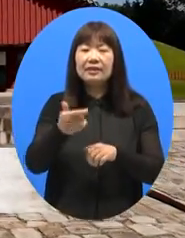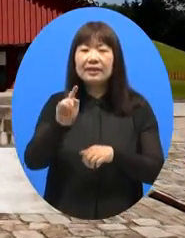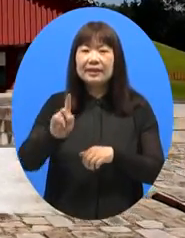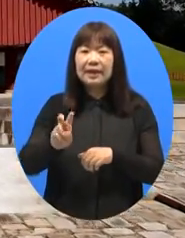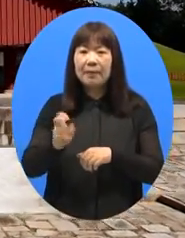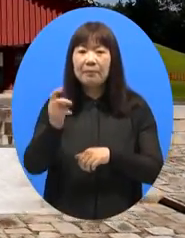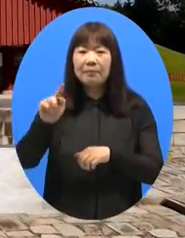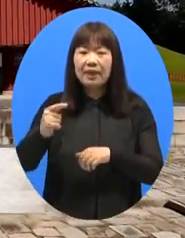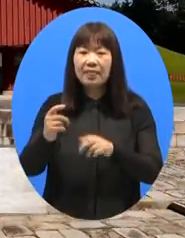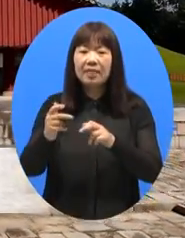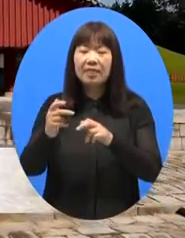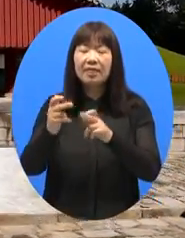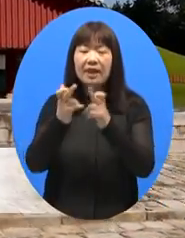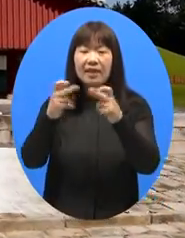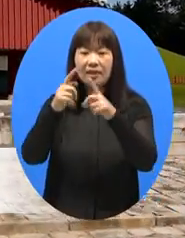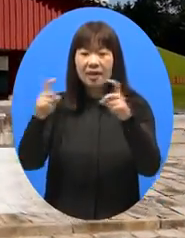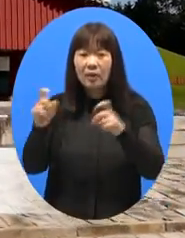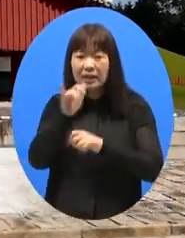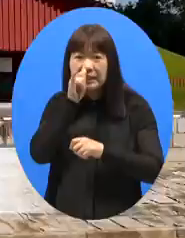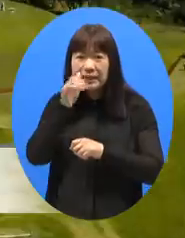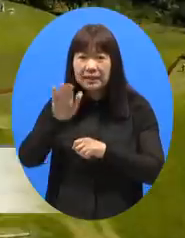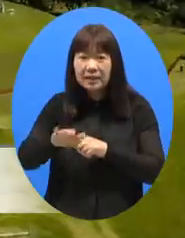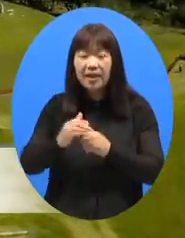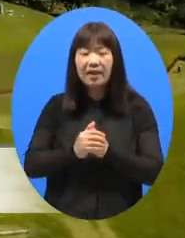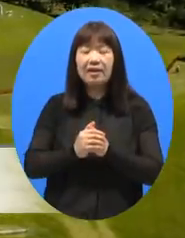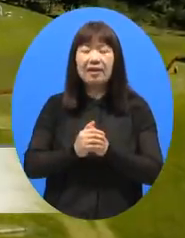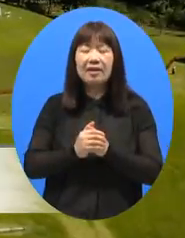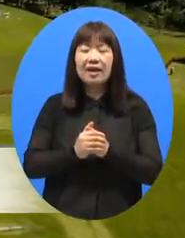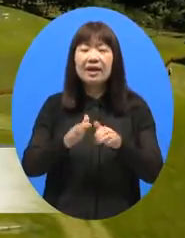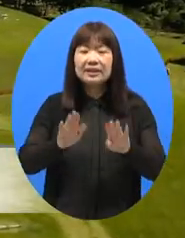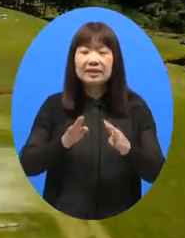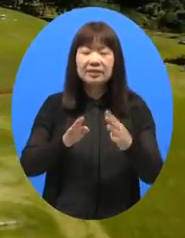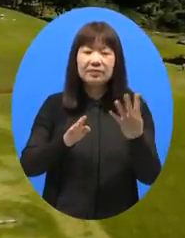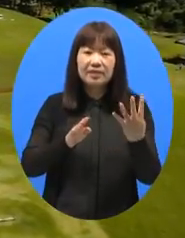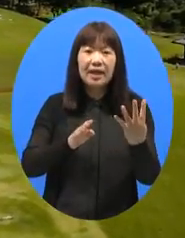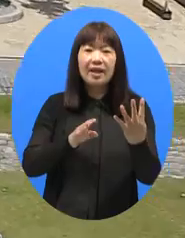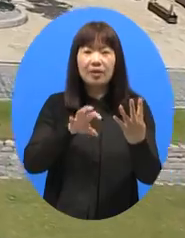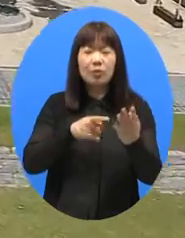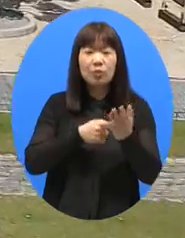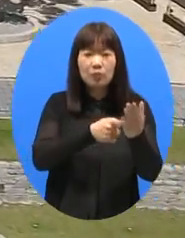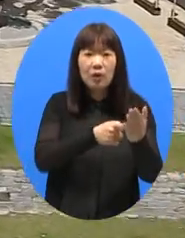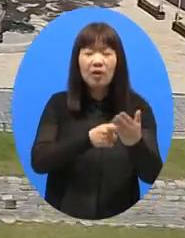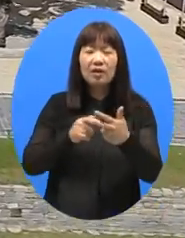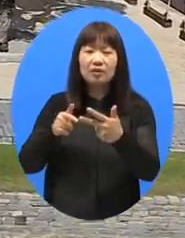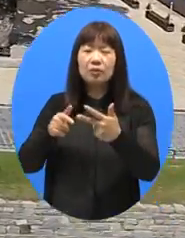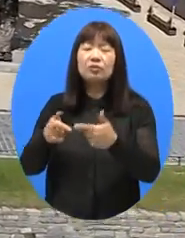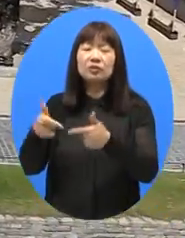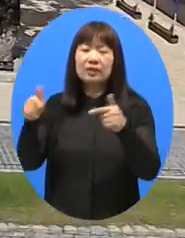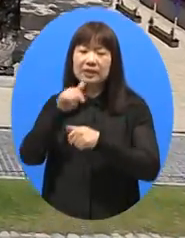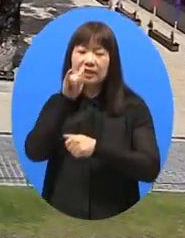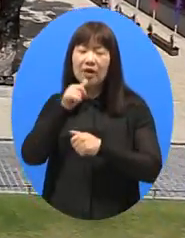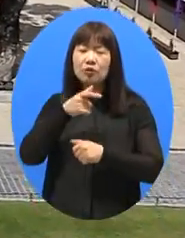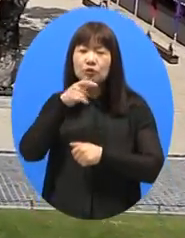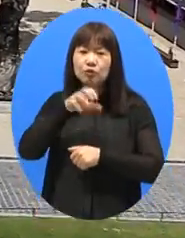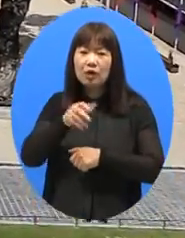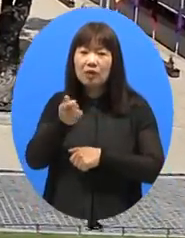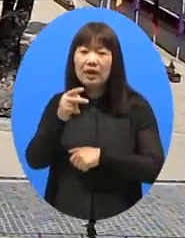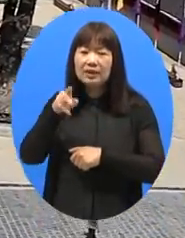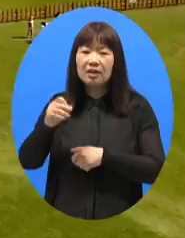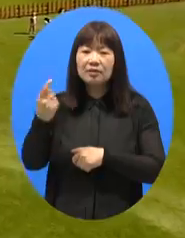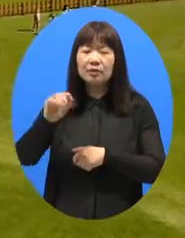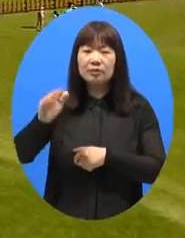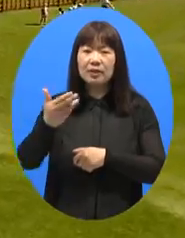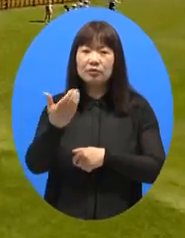추진 중인 곳까지 등재되면 경기도 내 세계유산은 총 7곳으로 늘어납니다. 수원화성은 지난